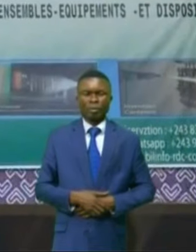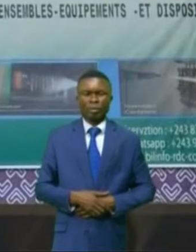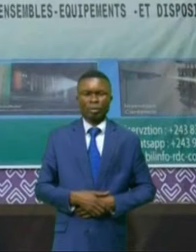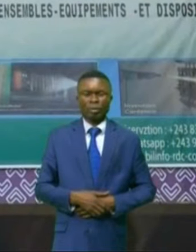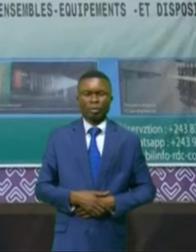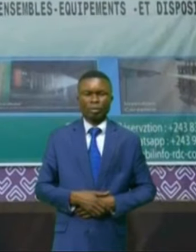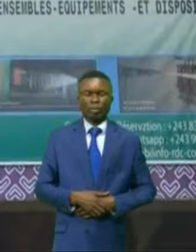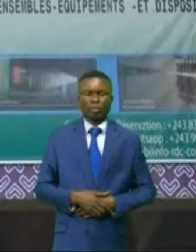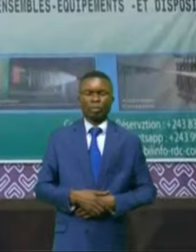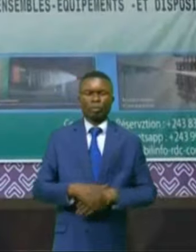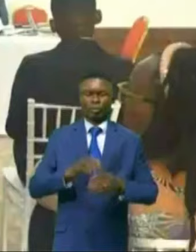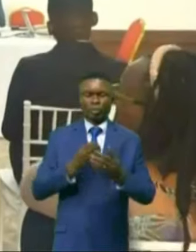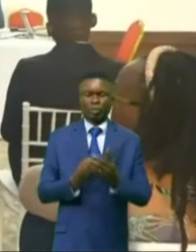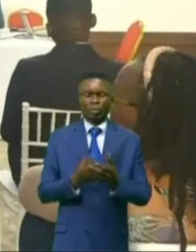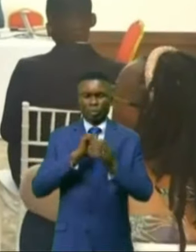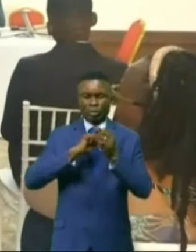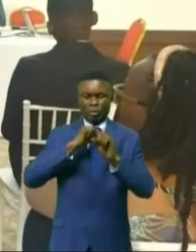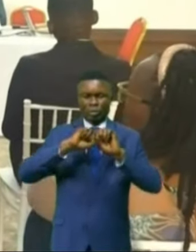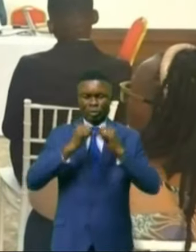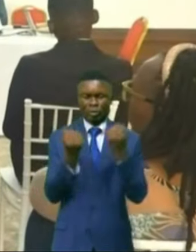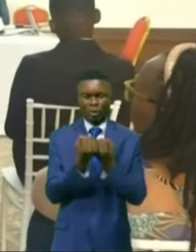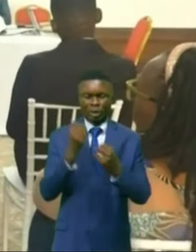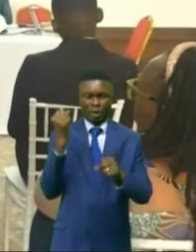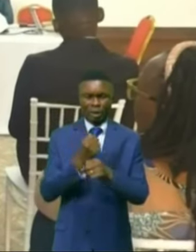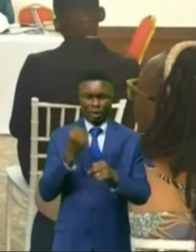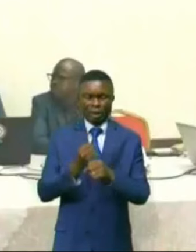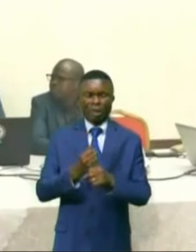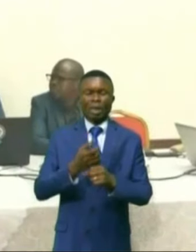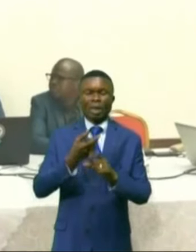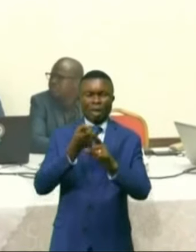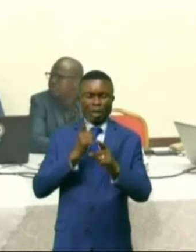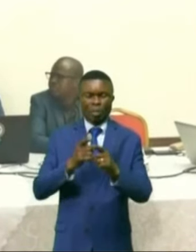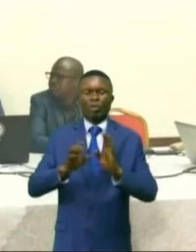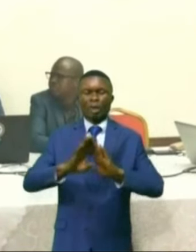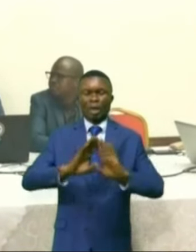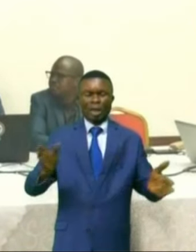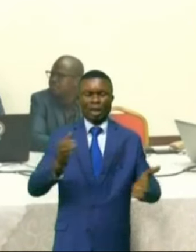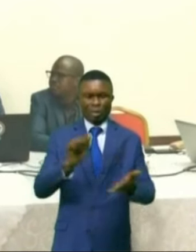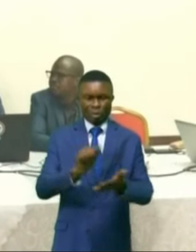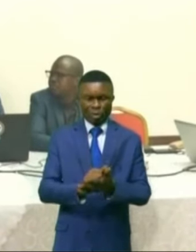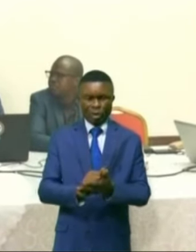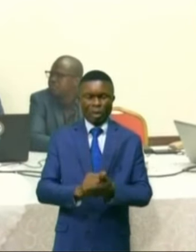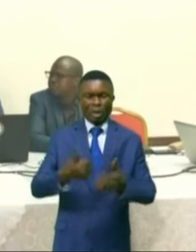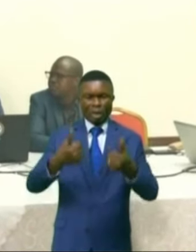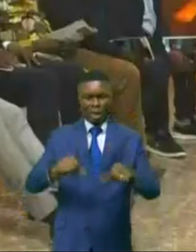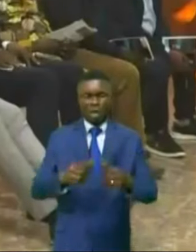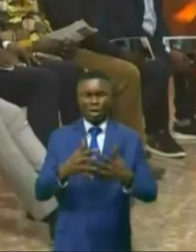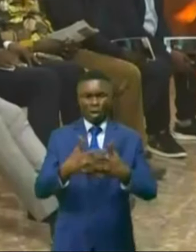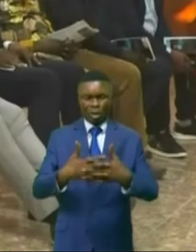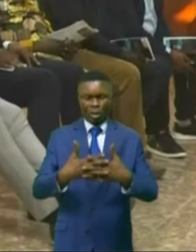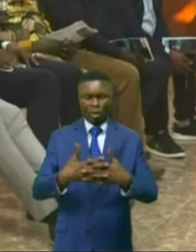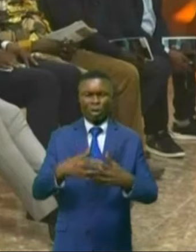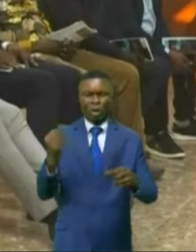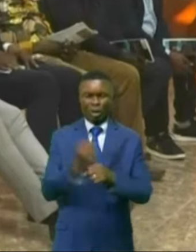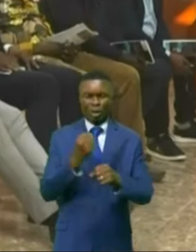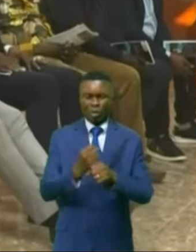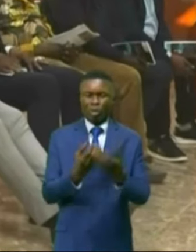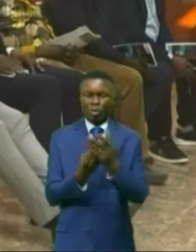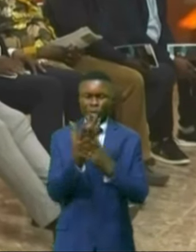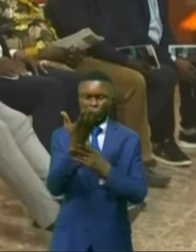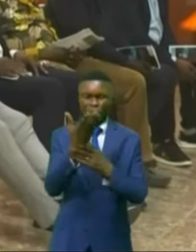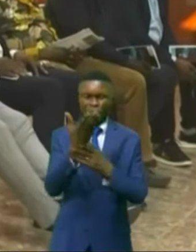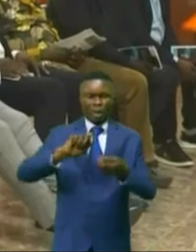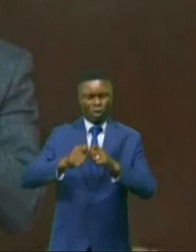La productivité des entreprises dépend de la capacité de celles-ci à maintenir ces outils de production par un